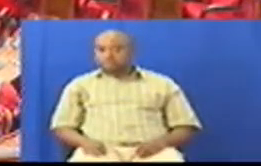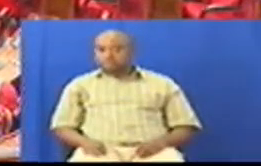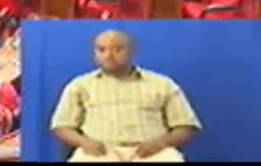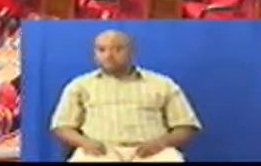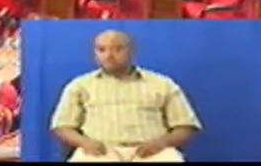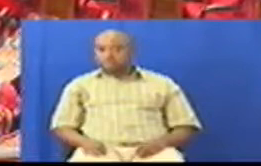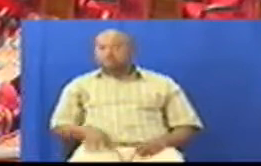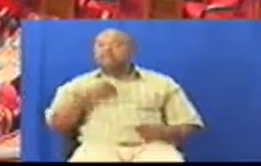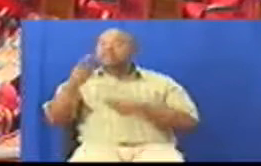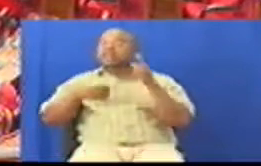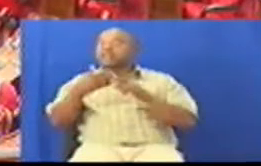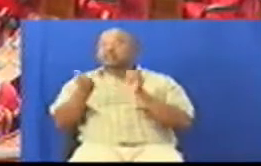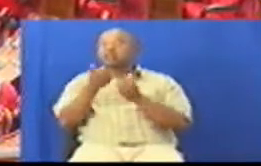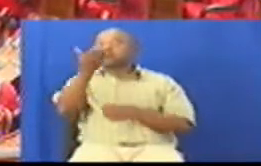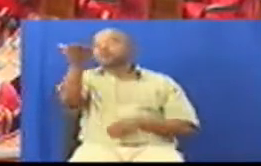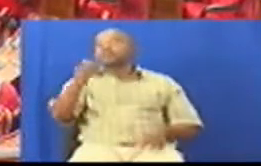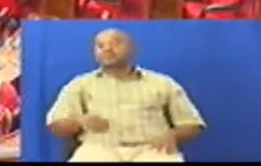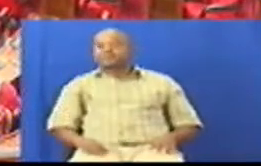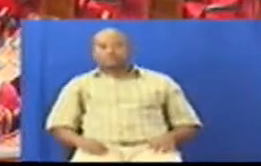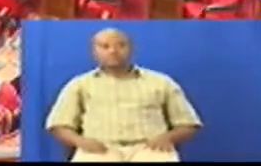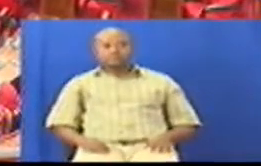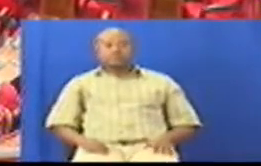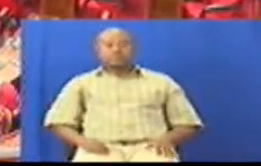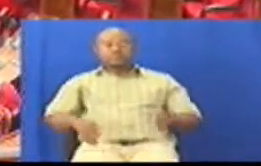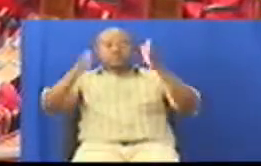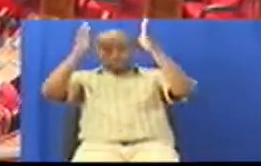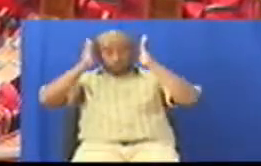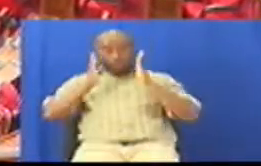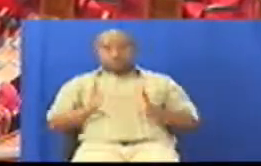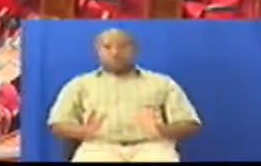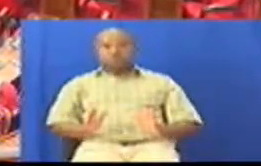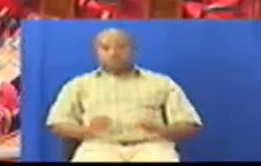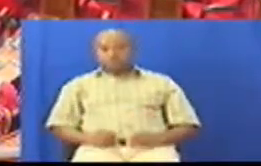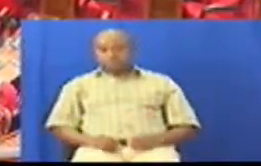Ndio. Kwa jina lako. Mheshimiwa Speaker,